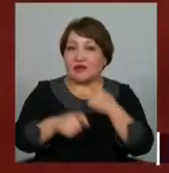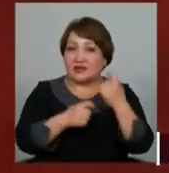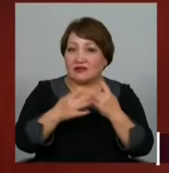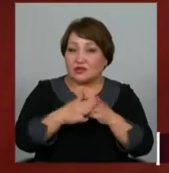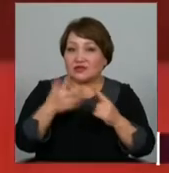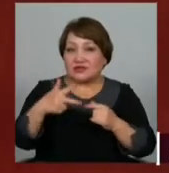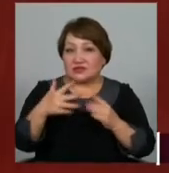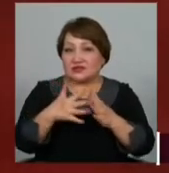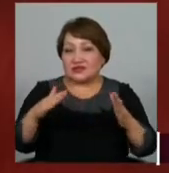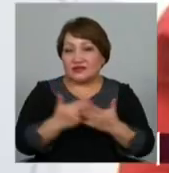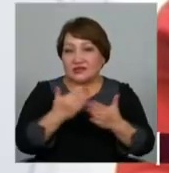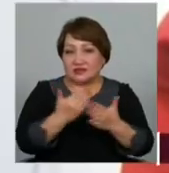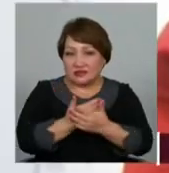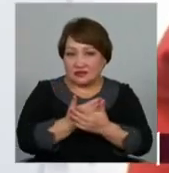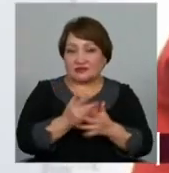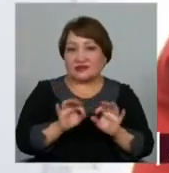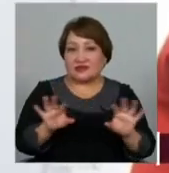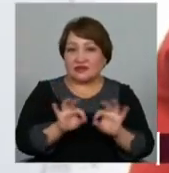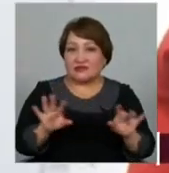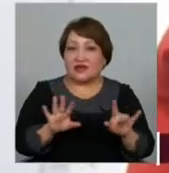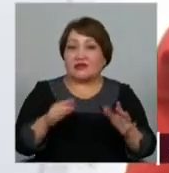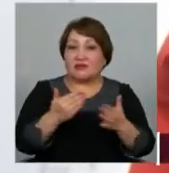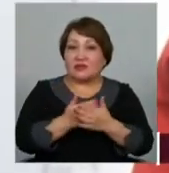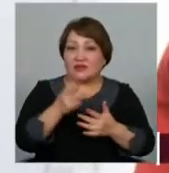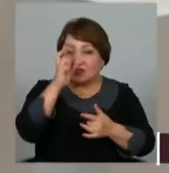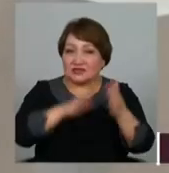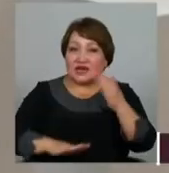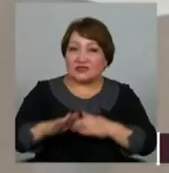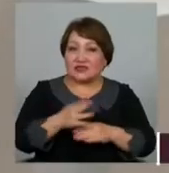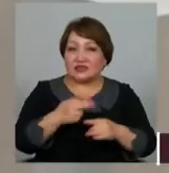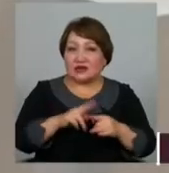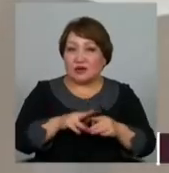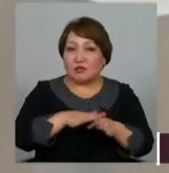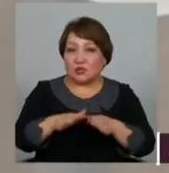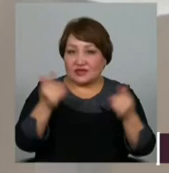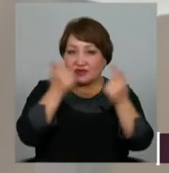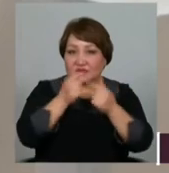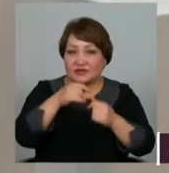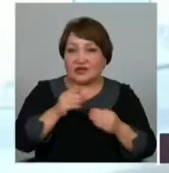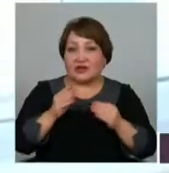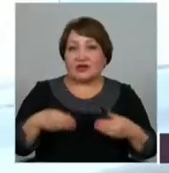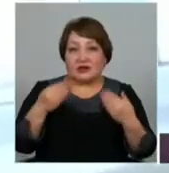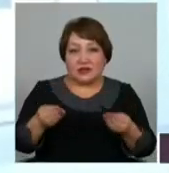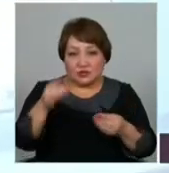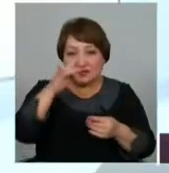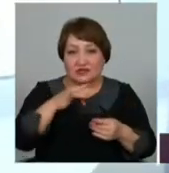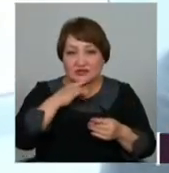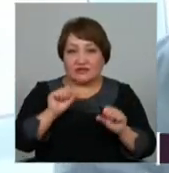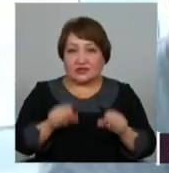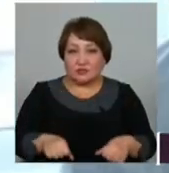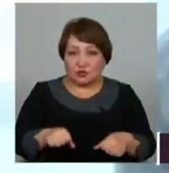новостных сюжетов. Такой подход должен применяться по всей стране, так как полное информирование дает Казахстан возможность